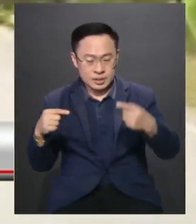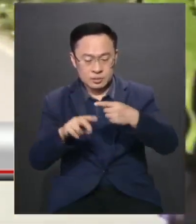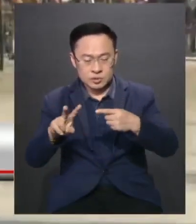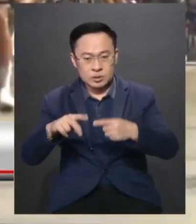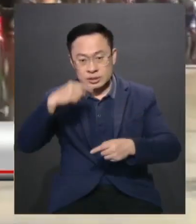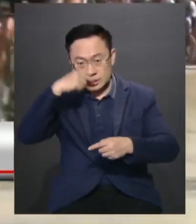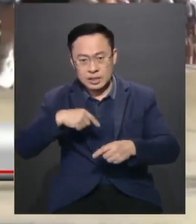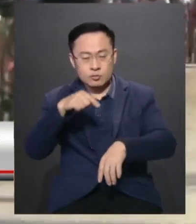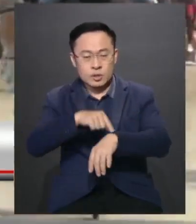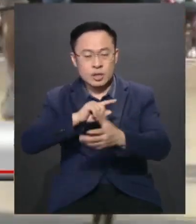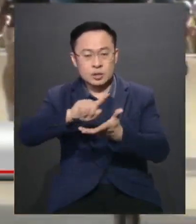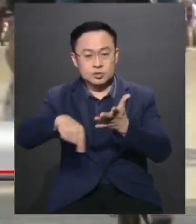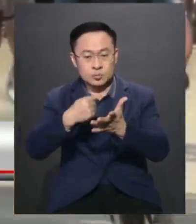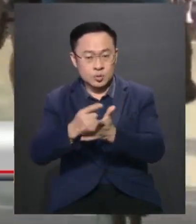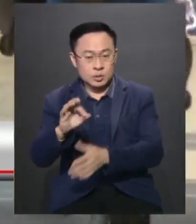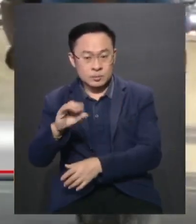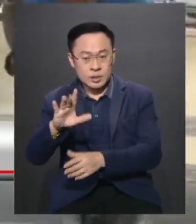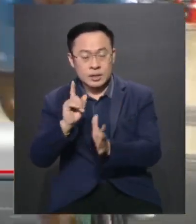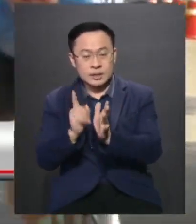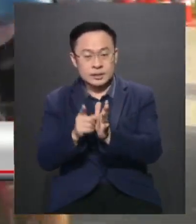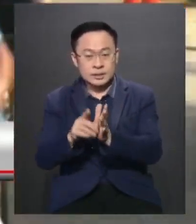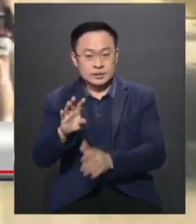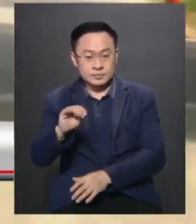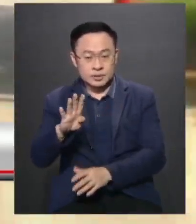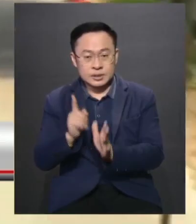าไป95ชั่วโมง44นาที